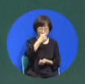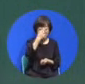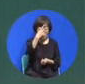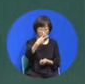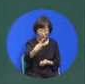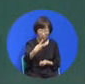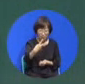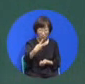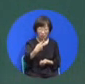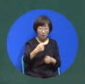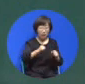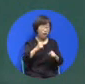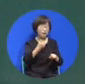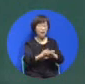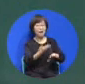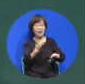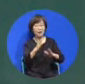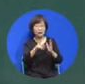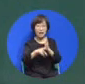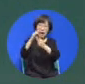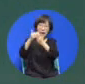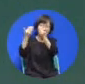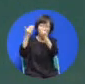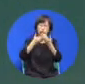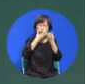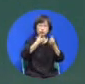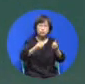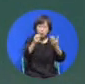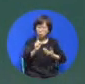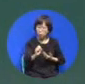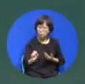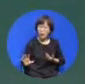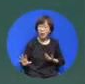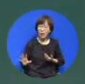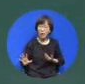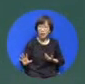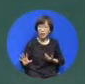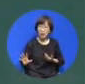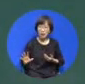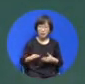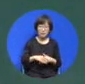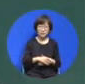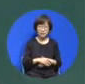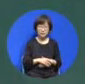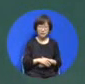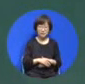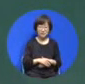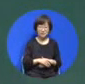하니까 교회 안에 있는 많은 중요한 것들을요.